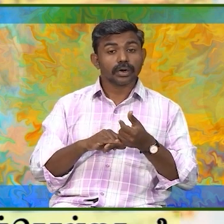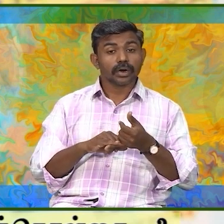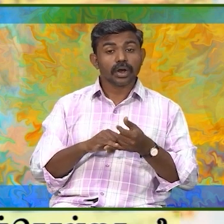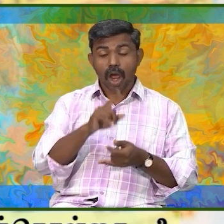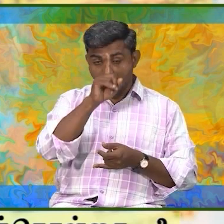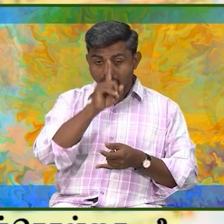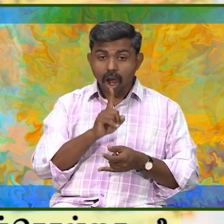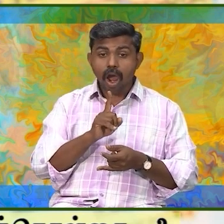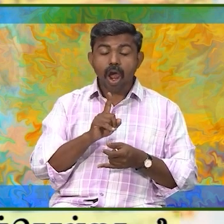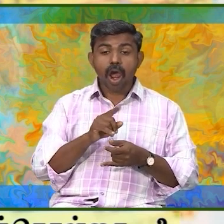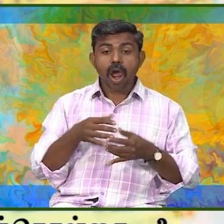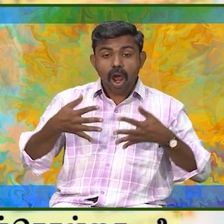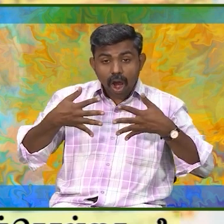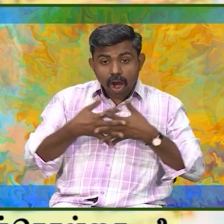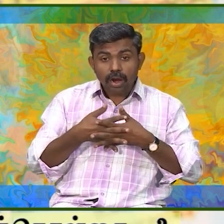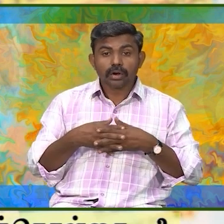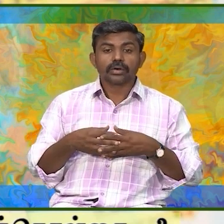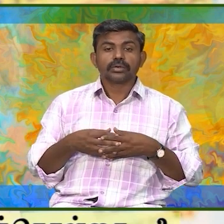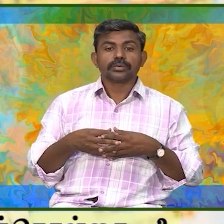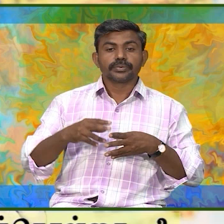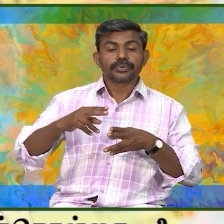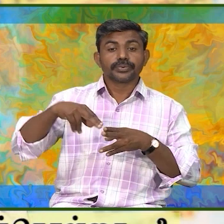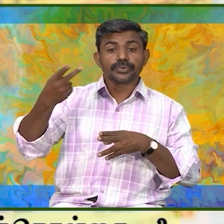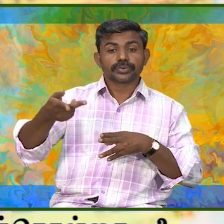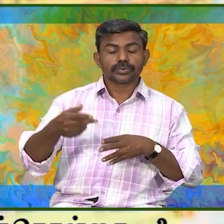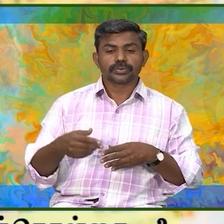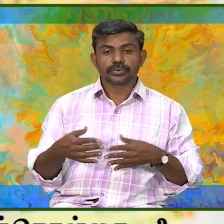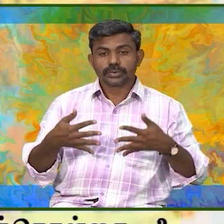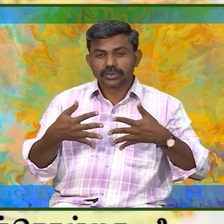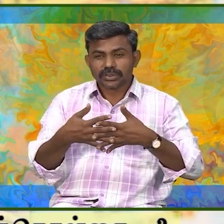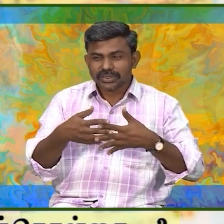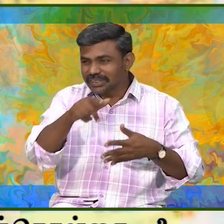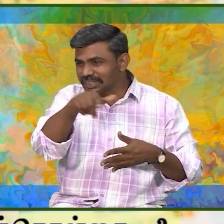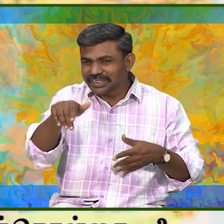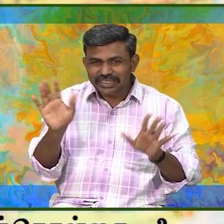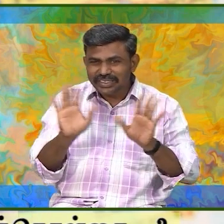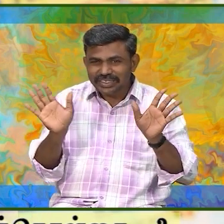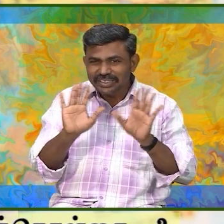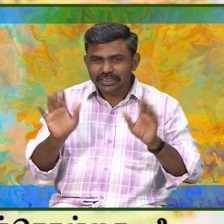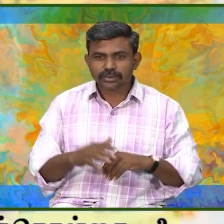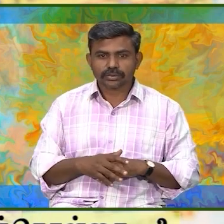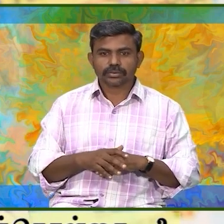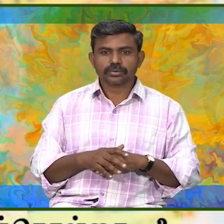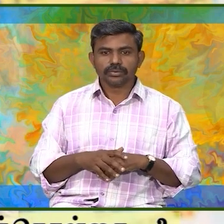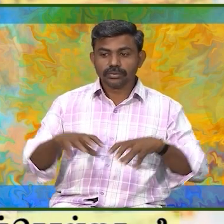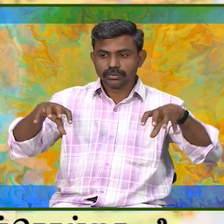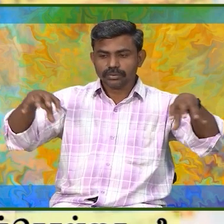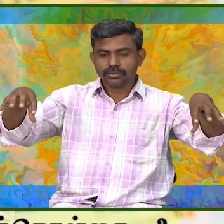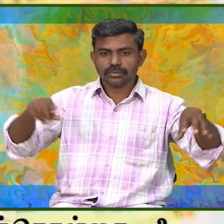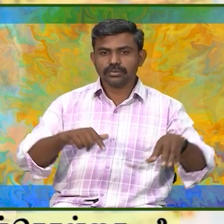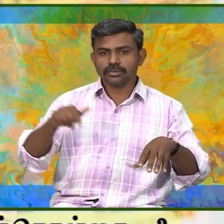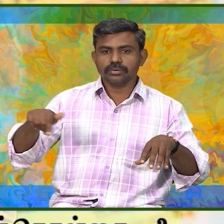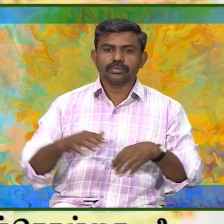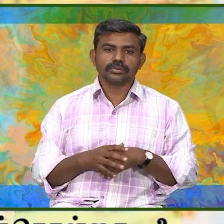முக்கியமானது அமைதியாக இணைத்திருத்தல். இனி அடுத்தது அணி சேராமை. அதான் அணி சேராமை. அணி சேராமை